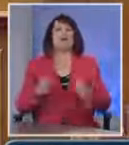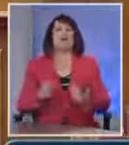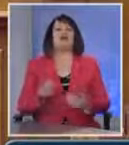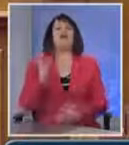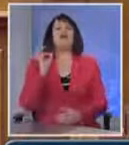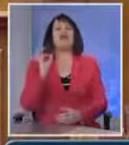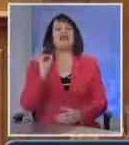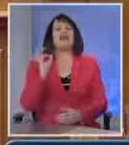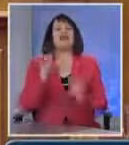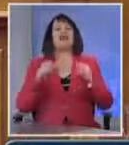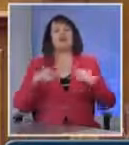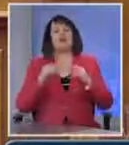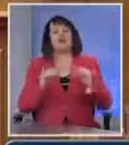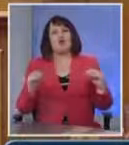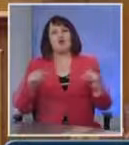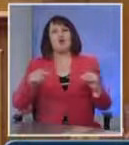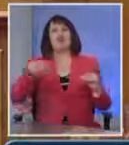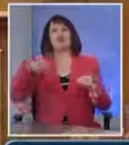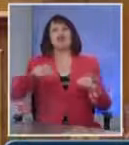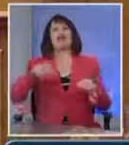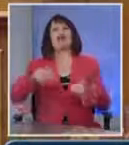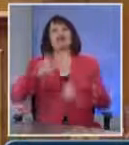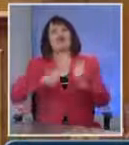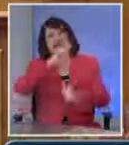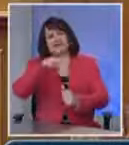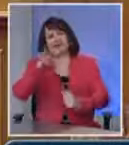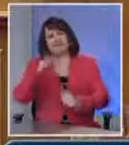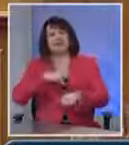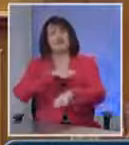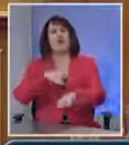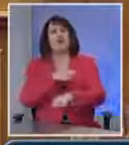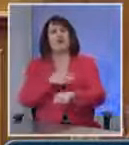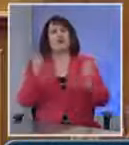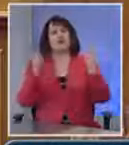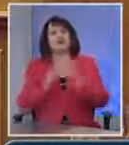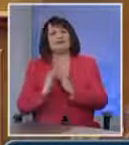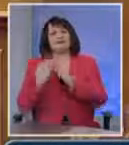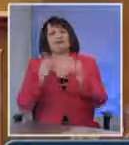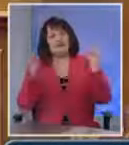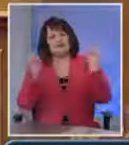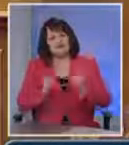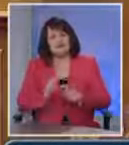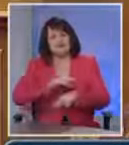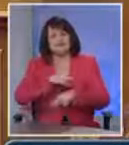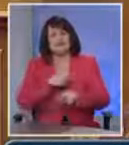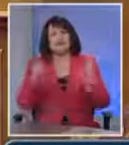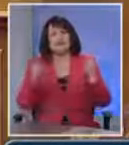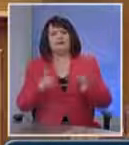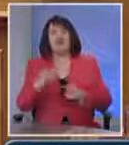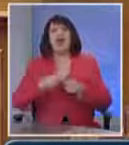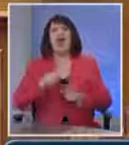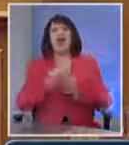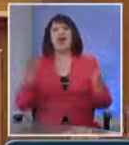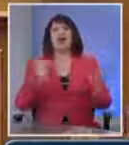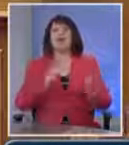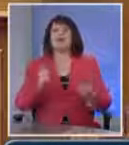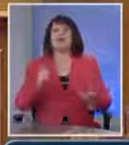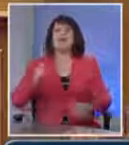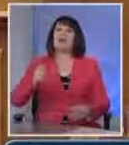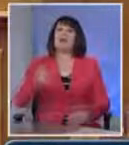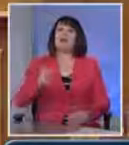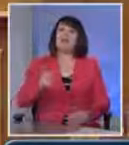Φίλης, η κατάργηση των γενικών εξετάσεων, η μείωση των μαθημάτων, η επίθεση στη μισητή αριστεία, υποτροφία